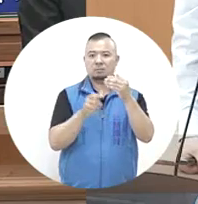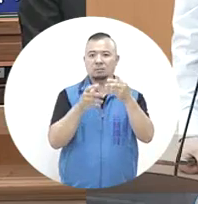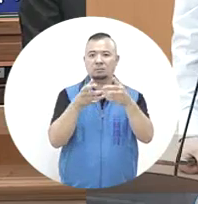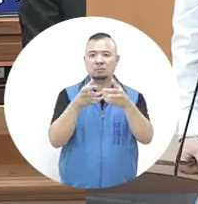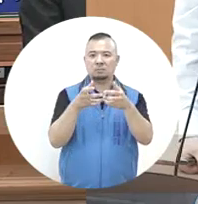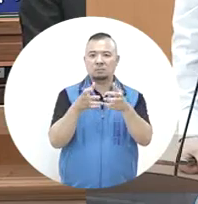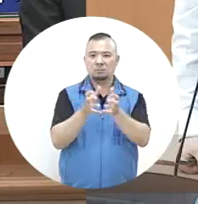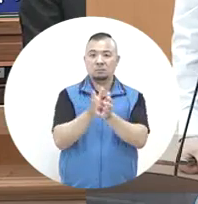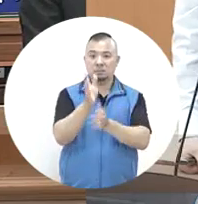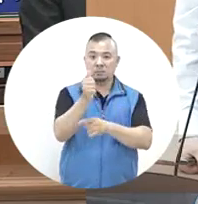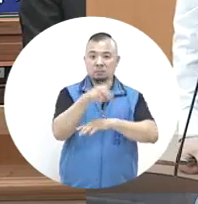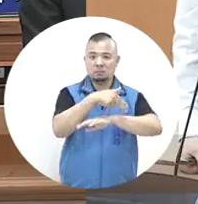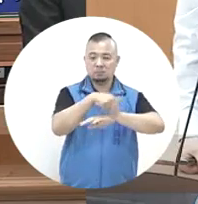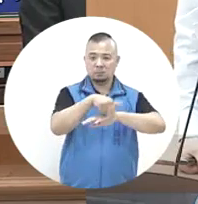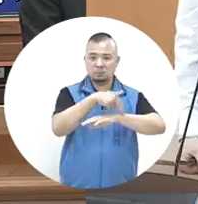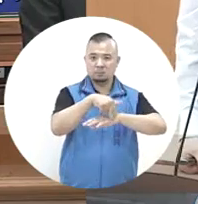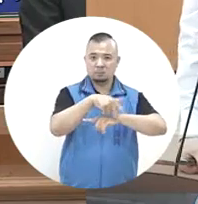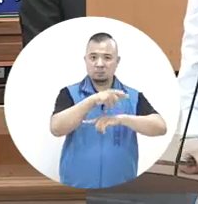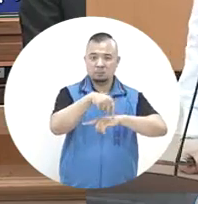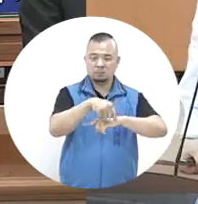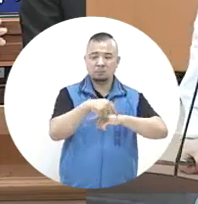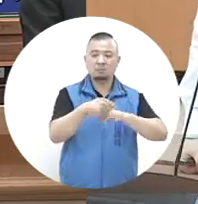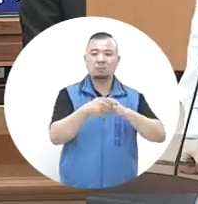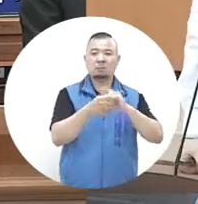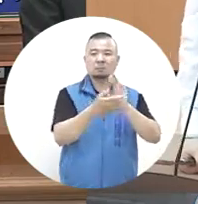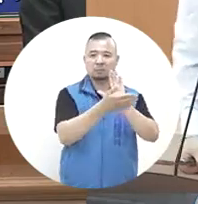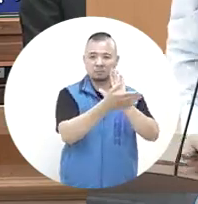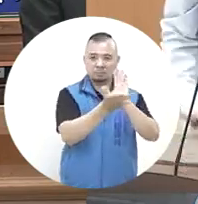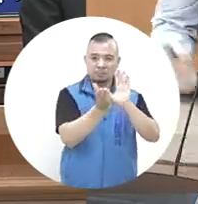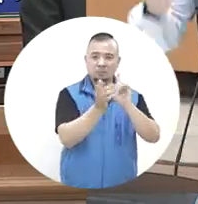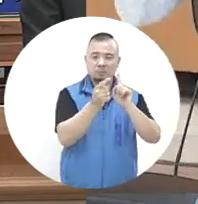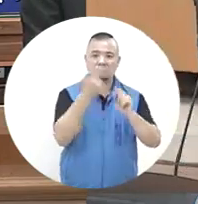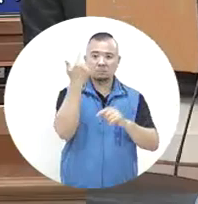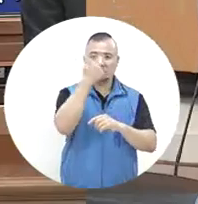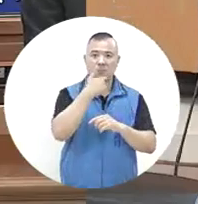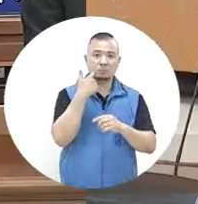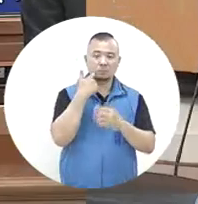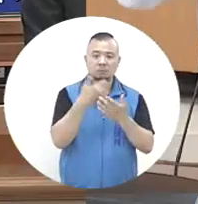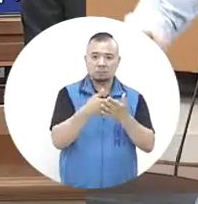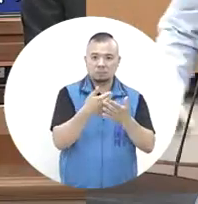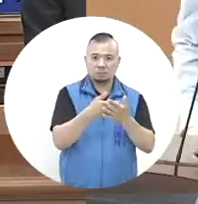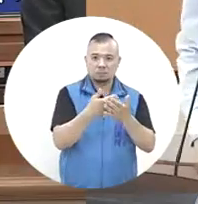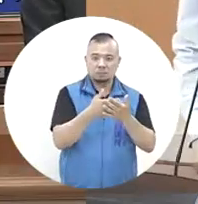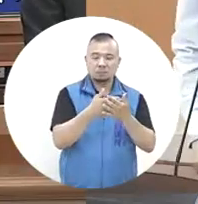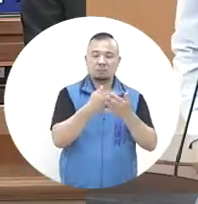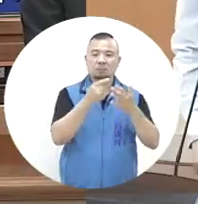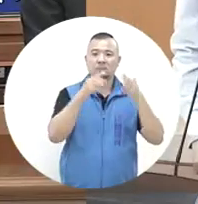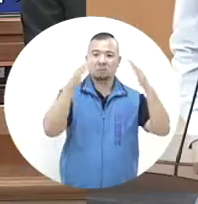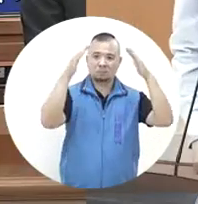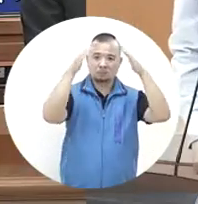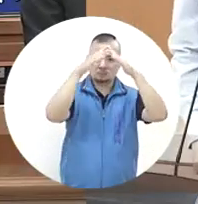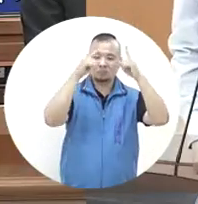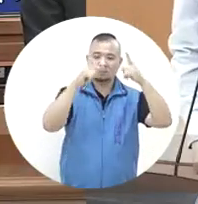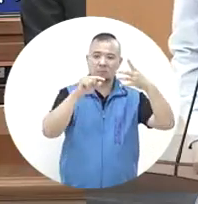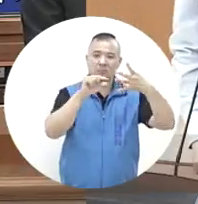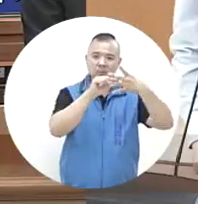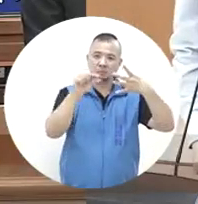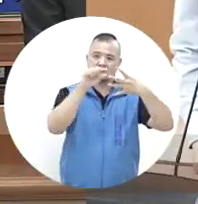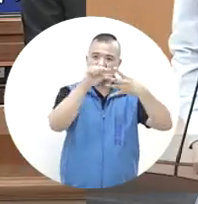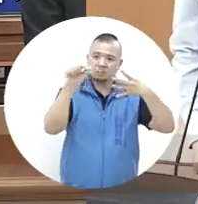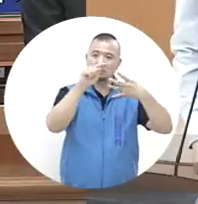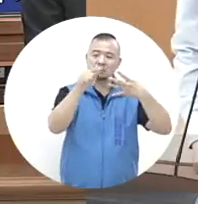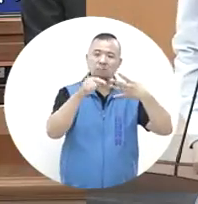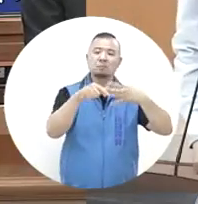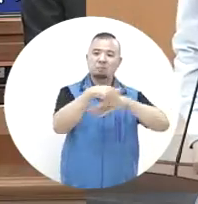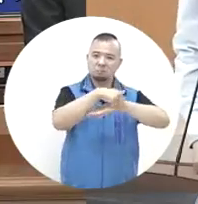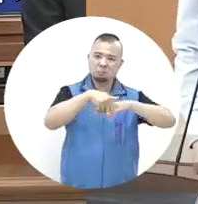分，10月份设计展就会在美术馆的几个楼层的部分去进行设计展的一个展示的